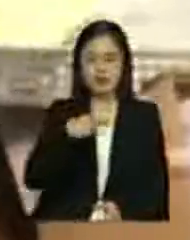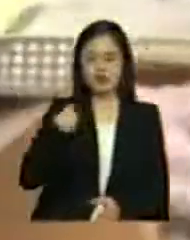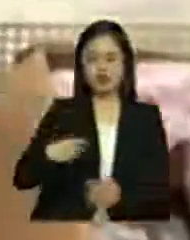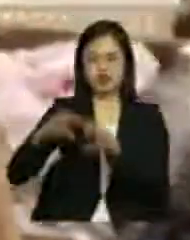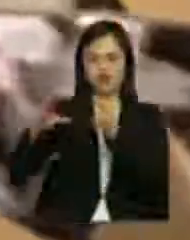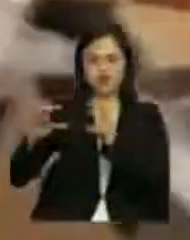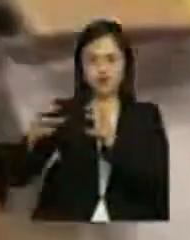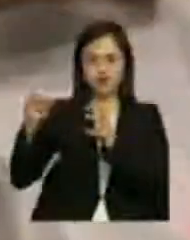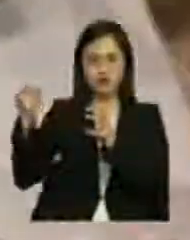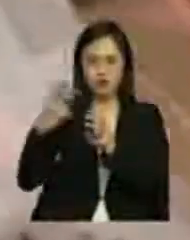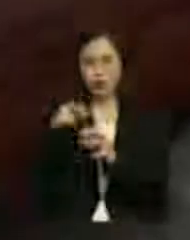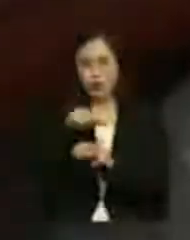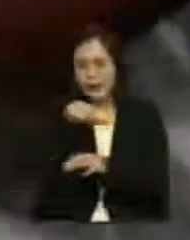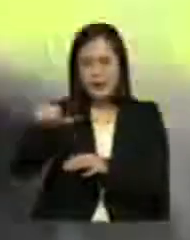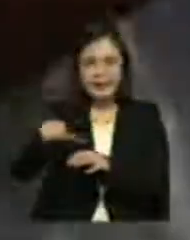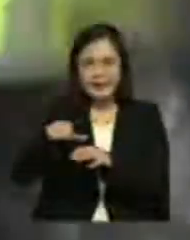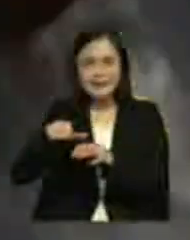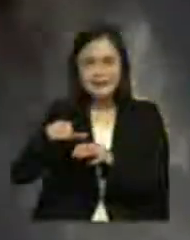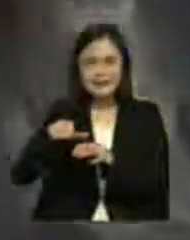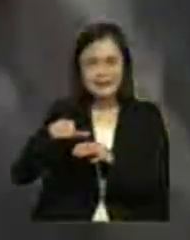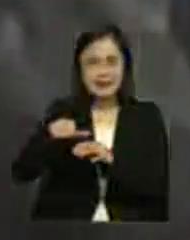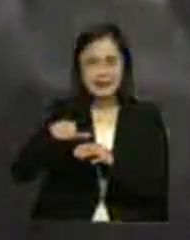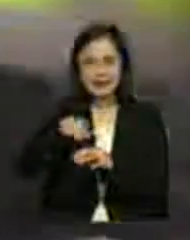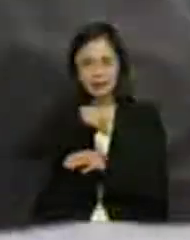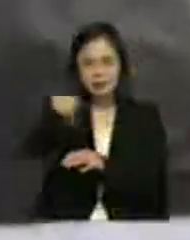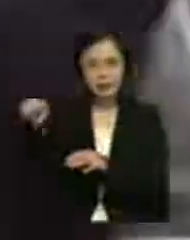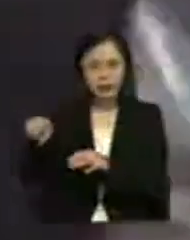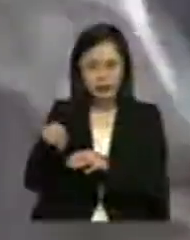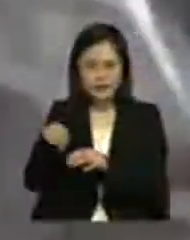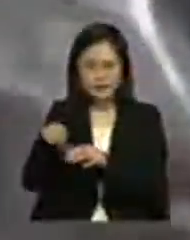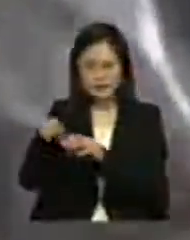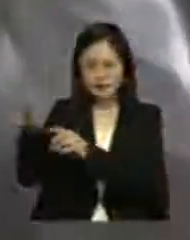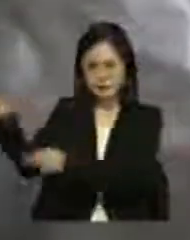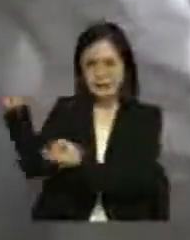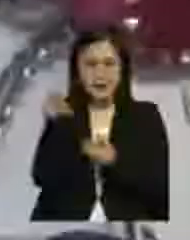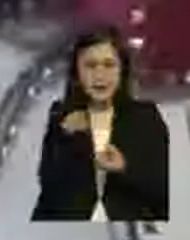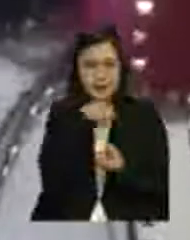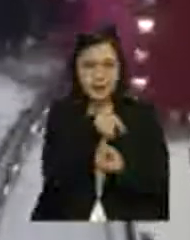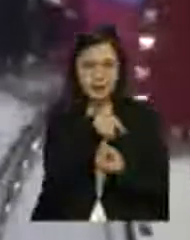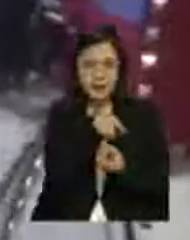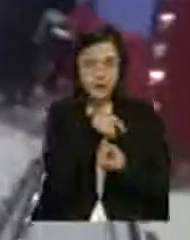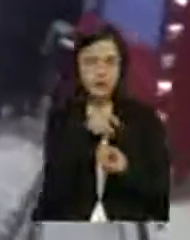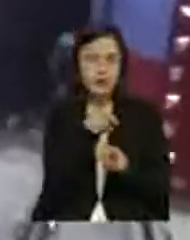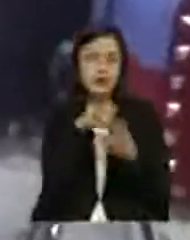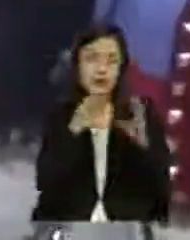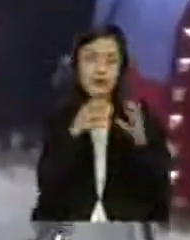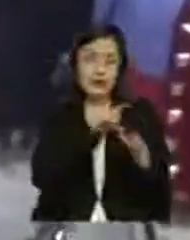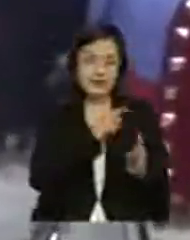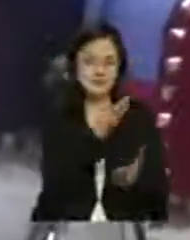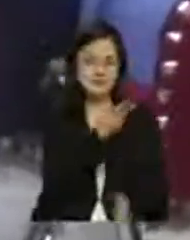의류에 국내 상표를 붙여 원산지를 속이고 부당 이익을 취하는 불법 행위입니다.